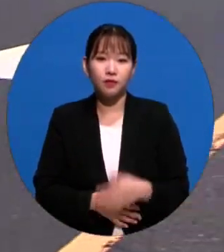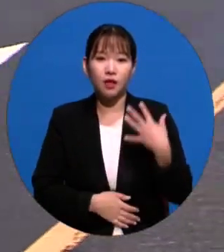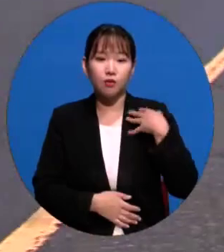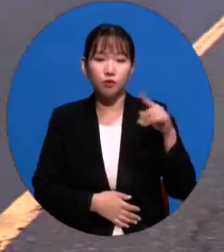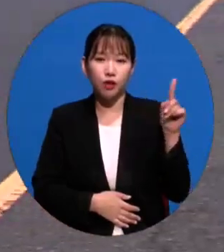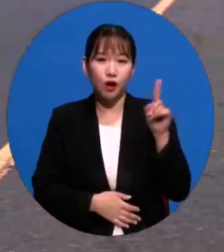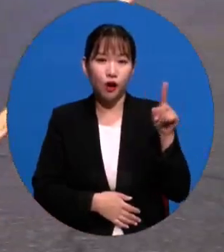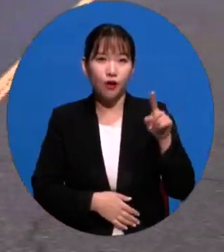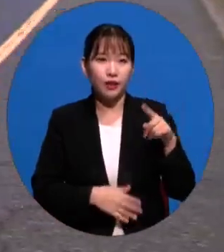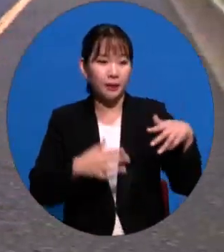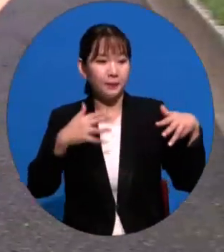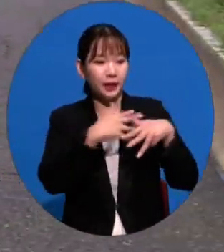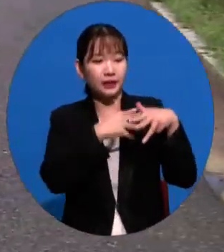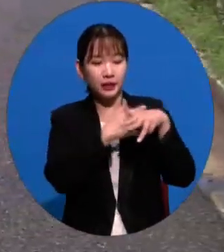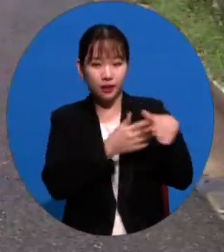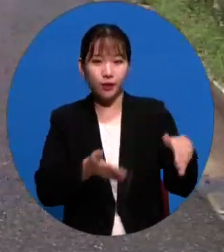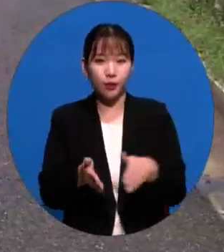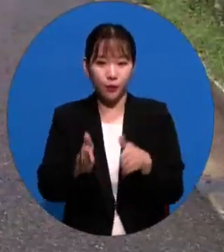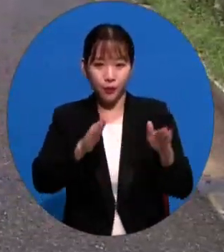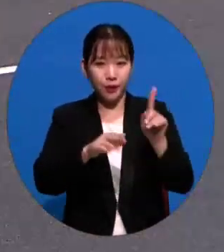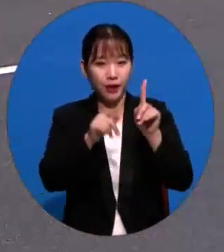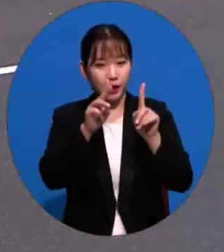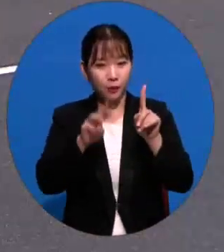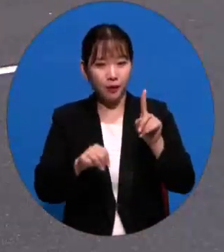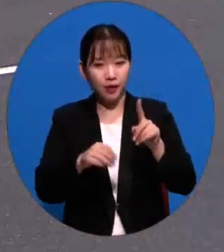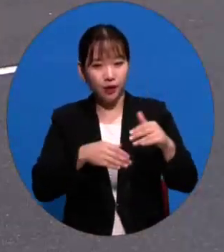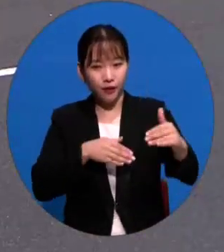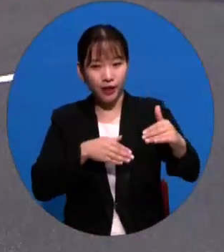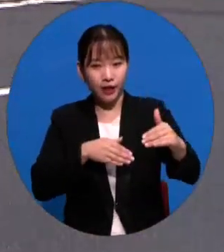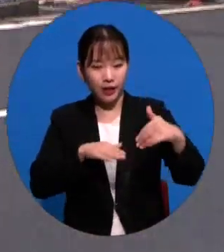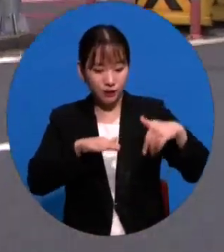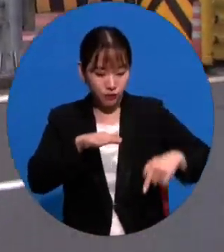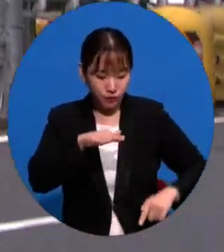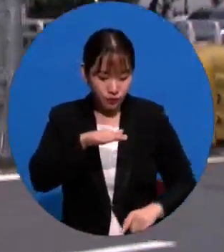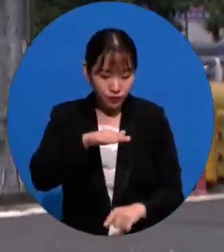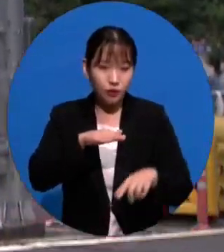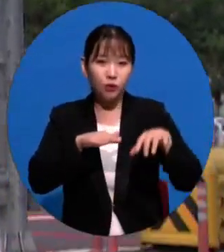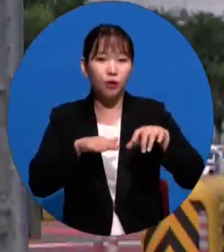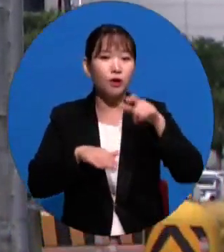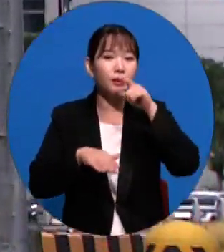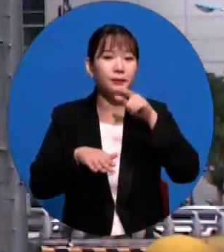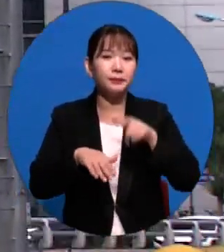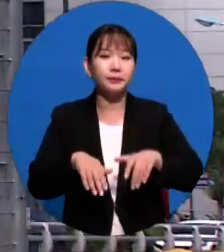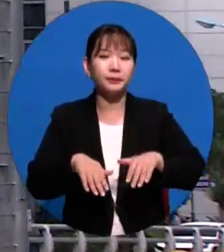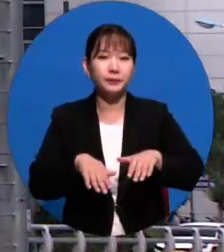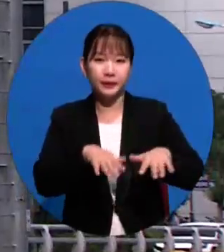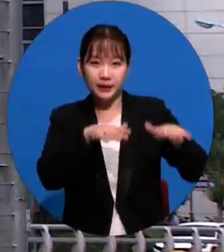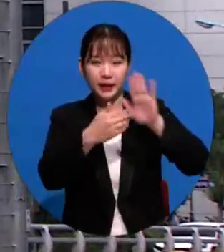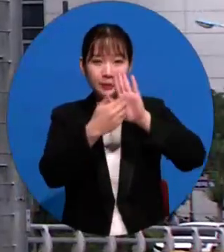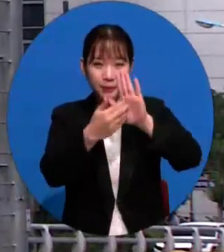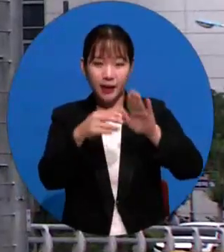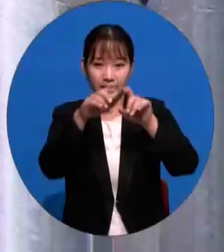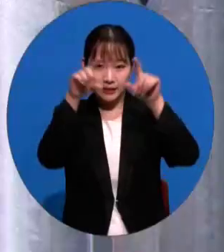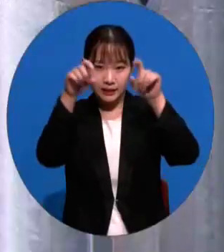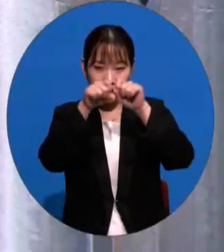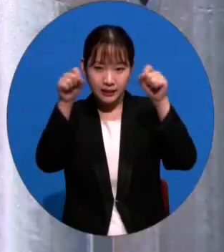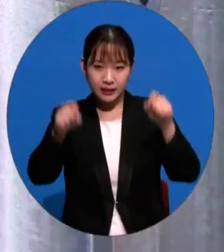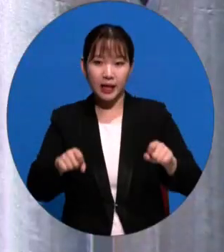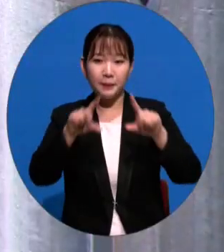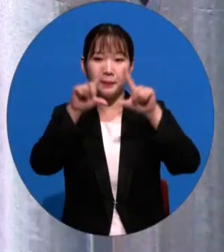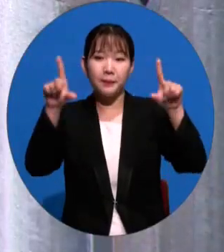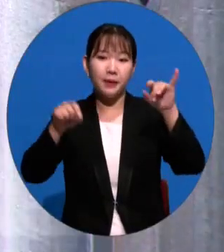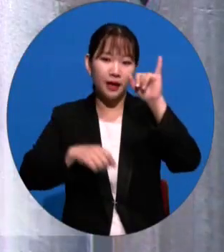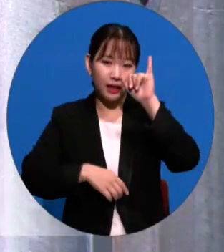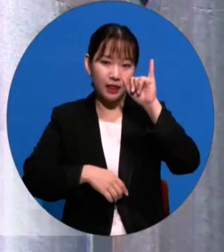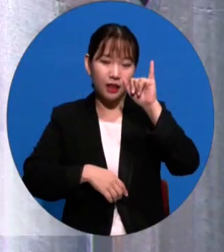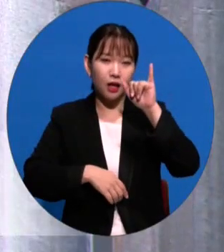무안의 한 왕복 8차선 도로. 1km 길이의 지하차도 진입부에 침수 차단 시스템 전광판이 보입니다.